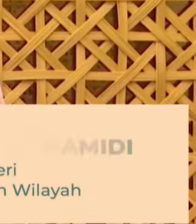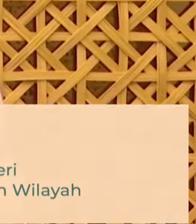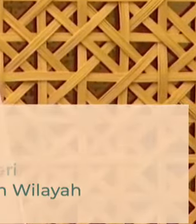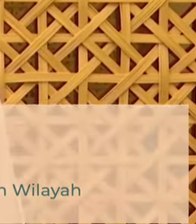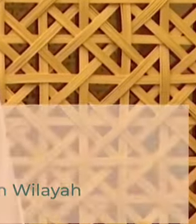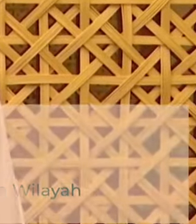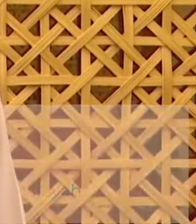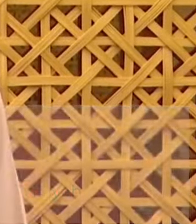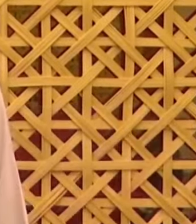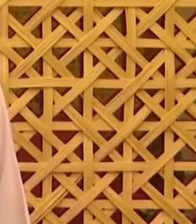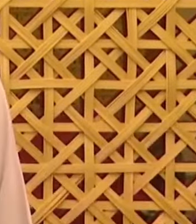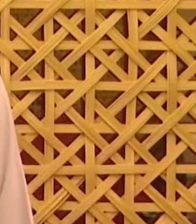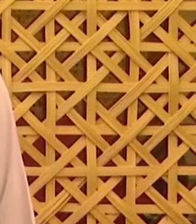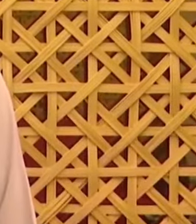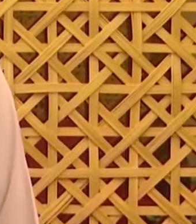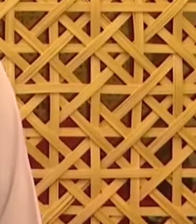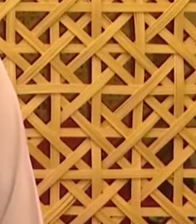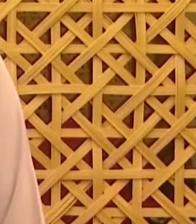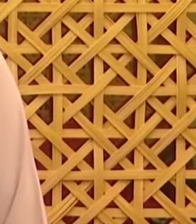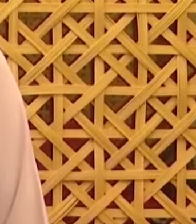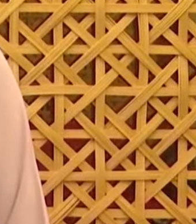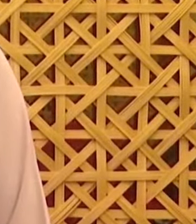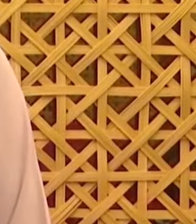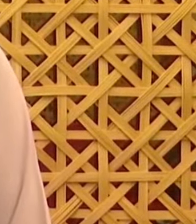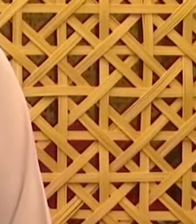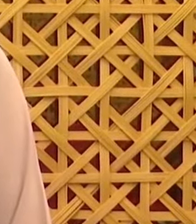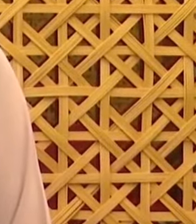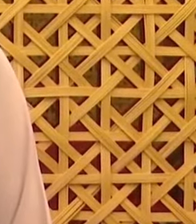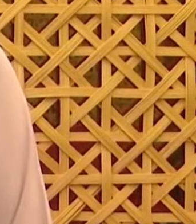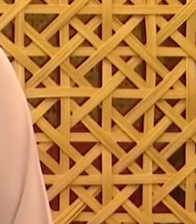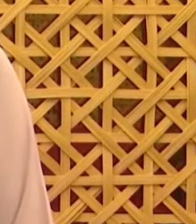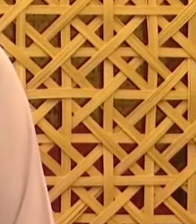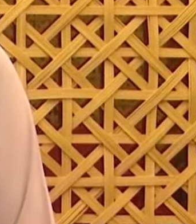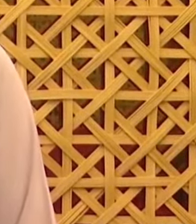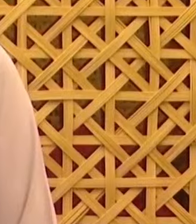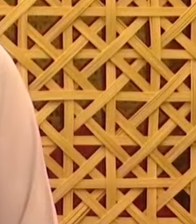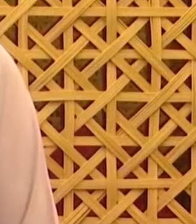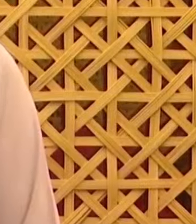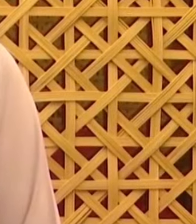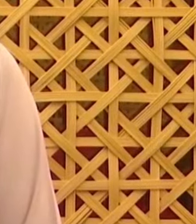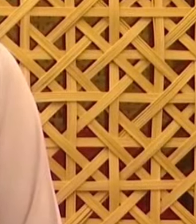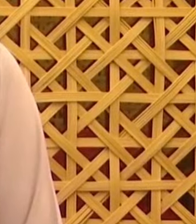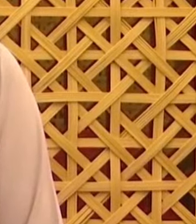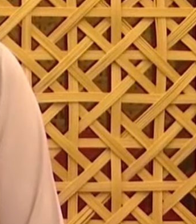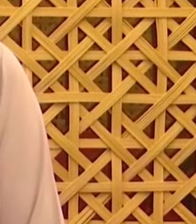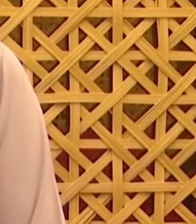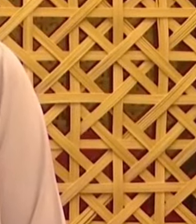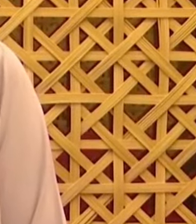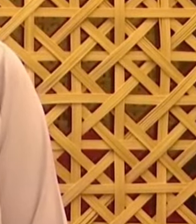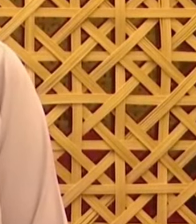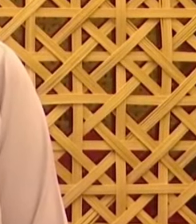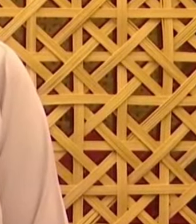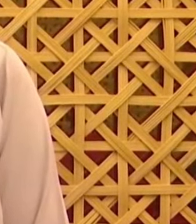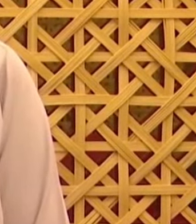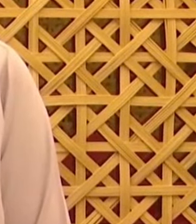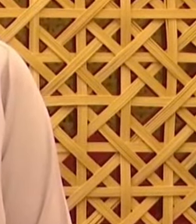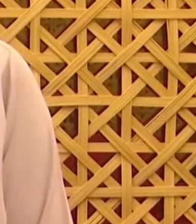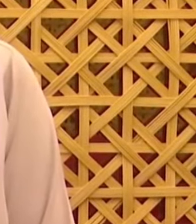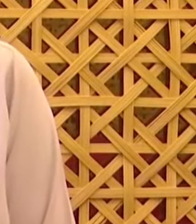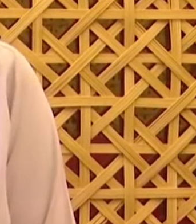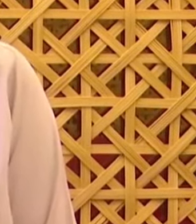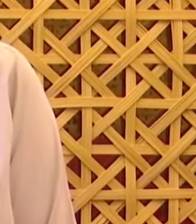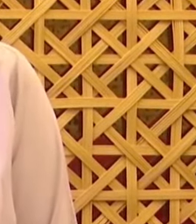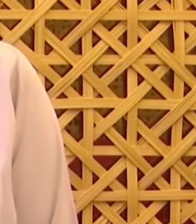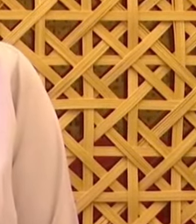ibadah puasa. Kini tiba satu Syawal. Seluruh umat Islam merayakan Hari Raya Aidilfitri sebagai